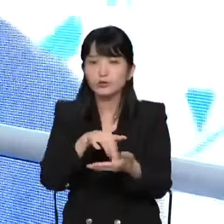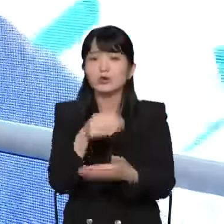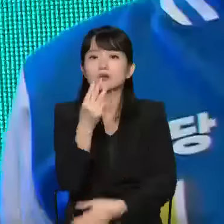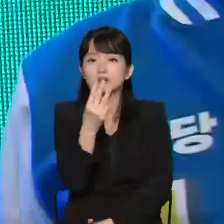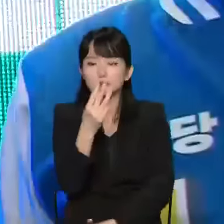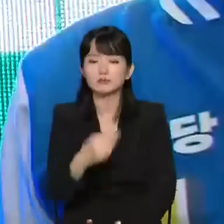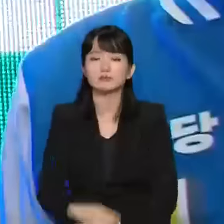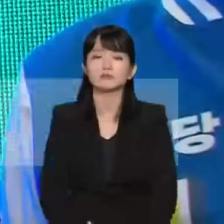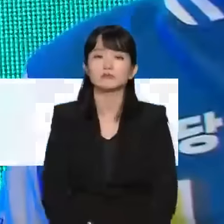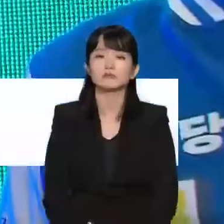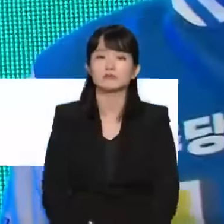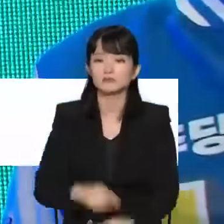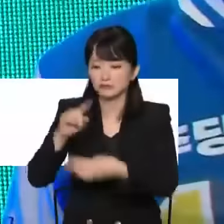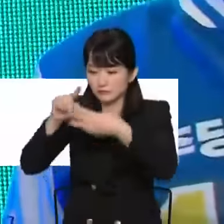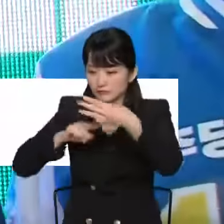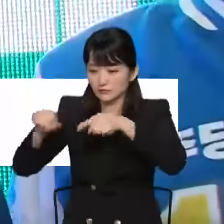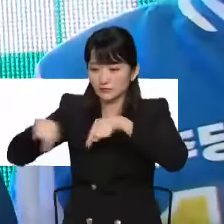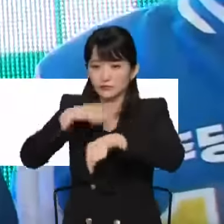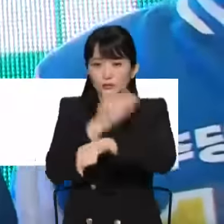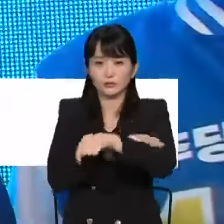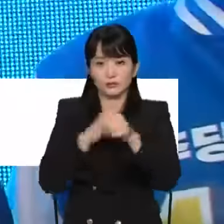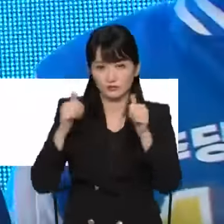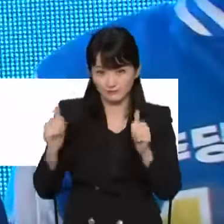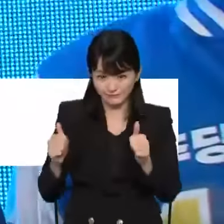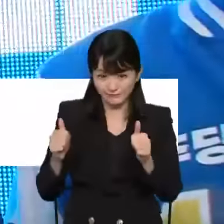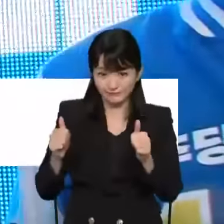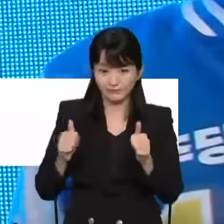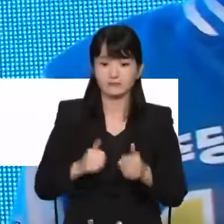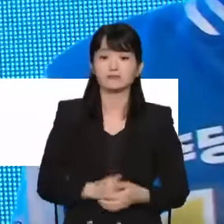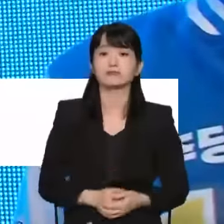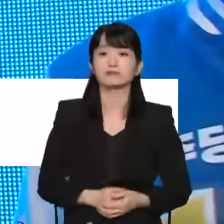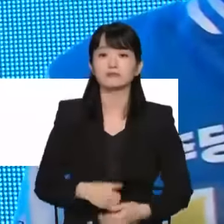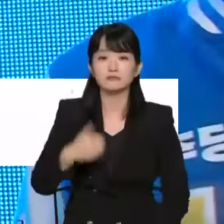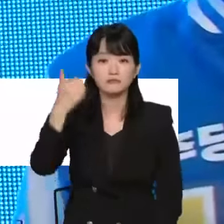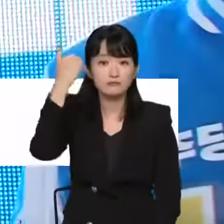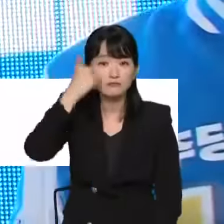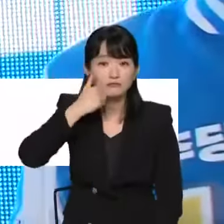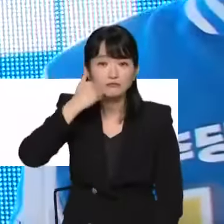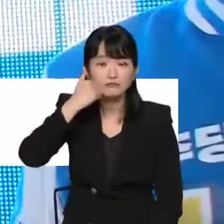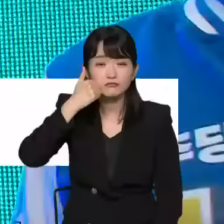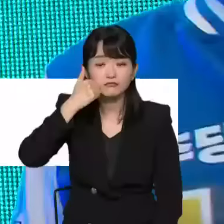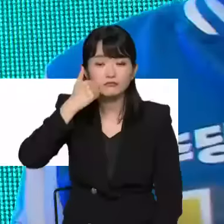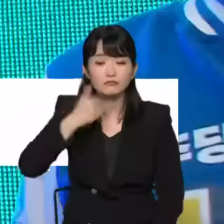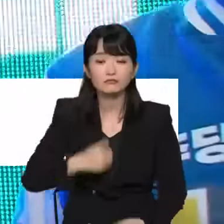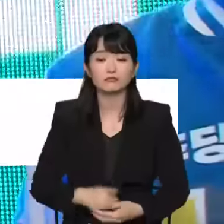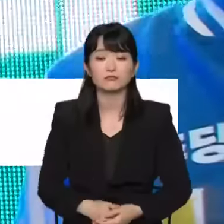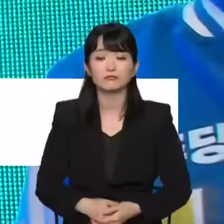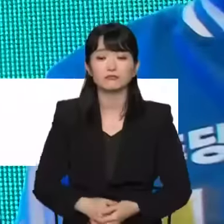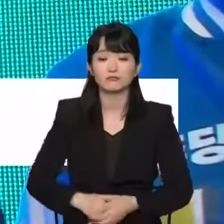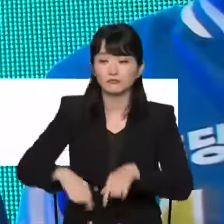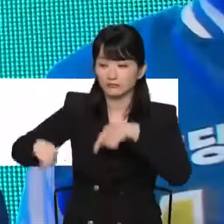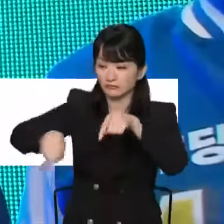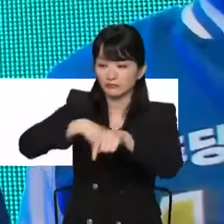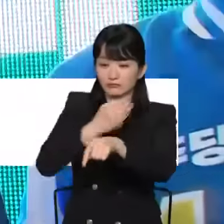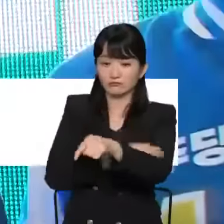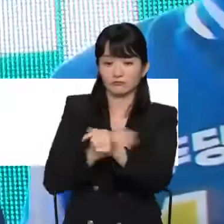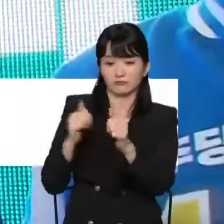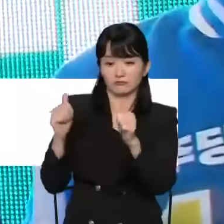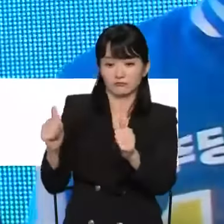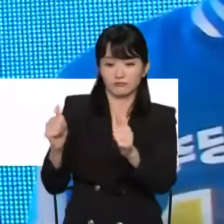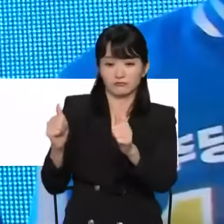다녀왔고 윤석열 정권을 심판해야 하는데 누가 그 정권을